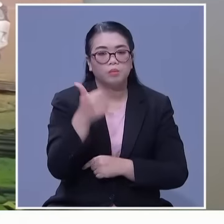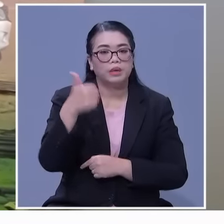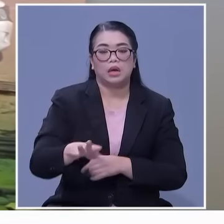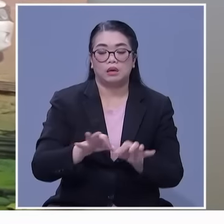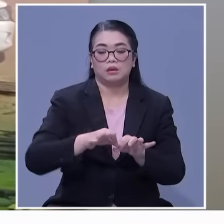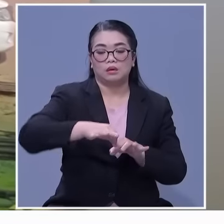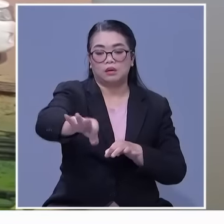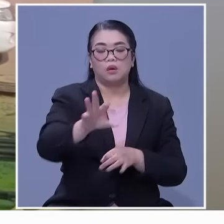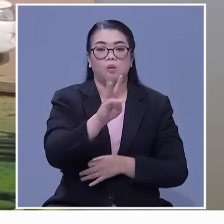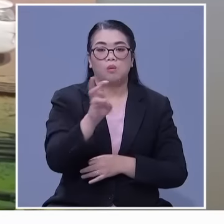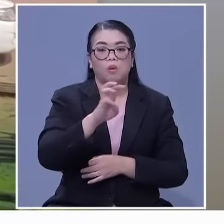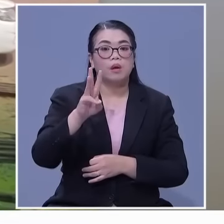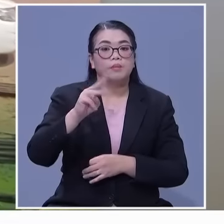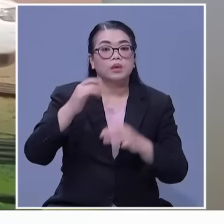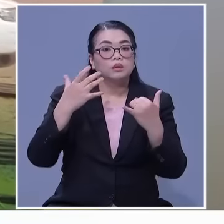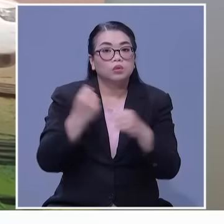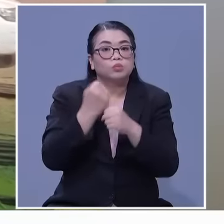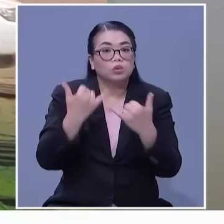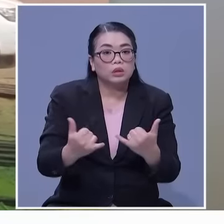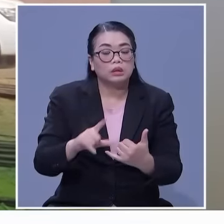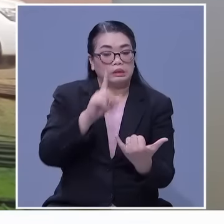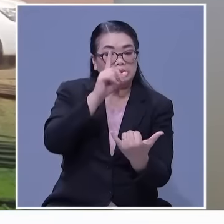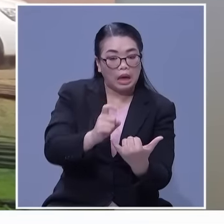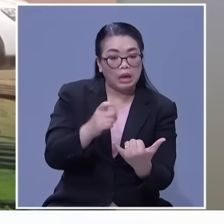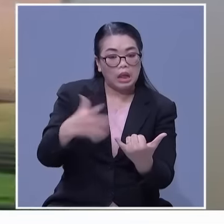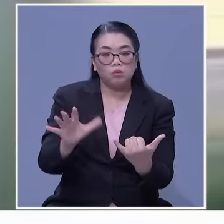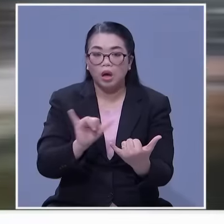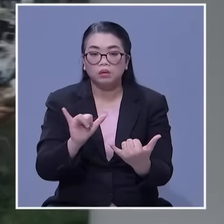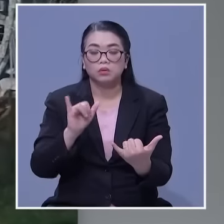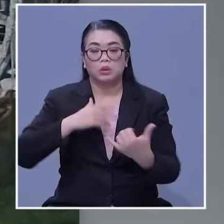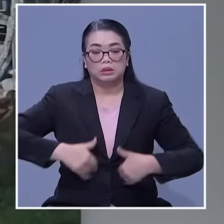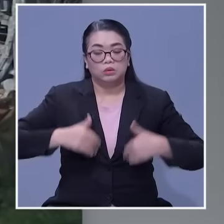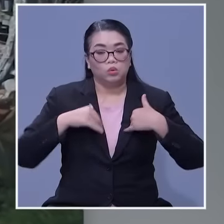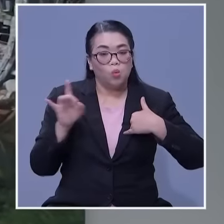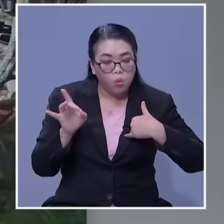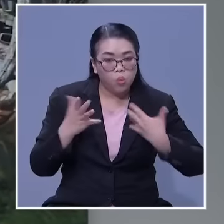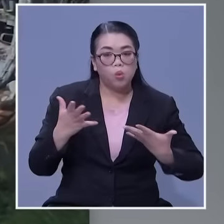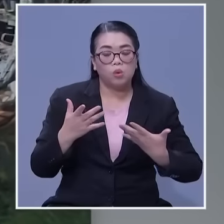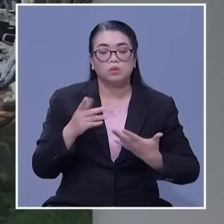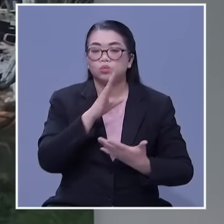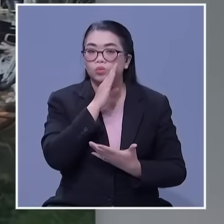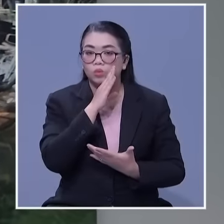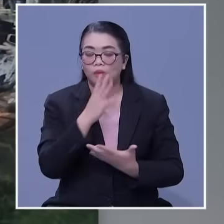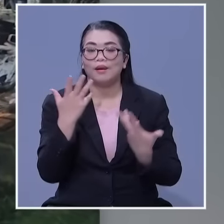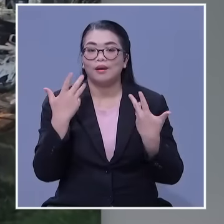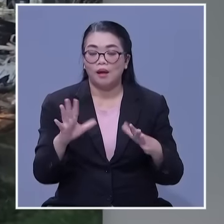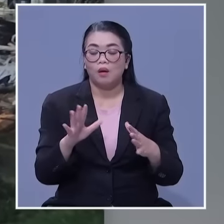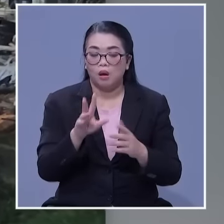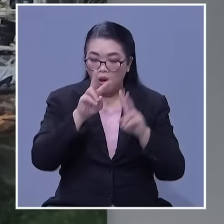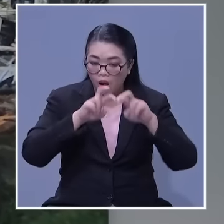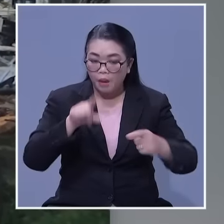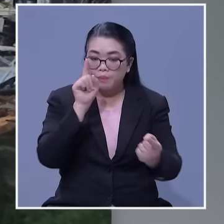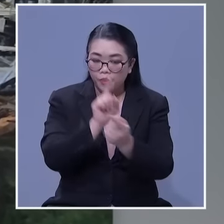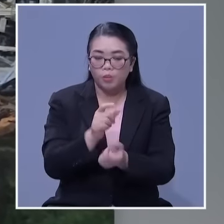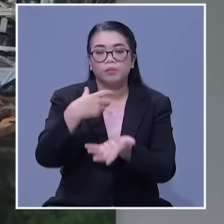ถล่มทัพนะครับก็เลยยังไม่ทราบว่าชะตากรรมของทั้ง3คนเป็นอย่างไรถ้าหากว่ามีความคืบหน้าเราจะรายงานให้ทราบต่อไป